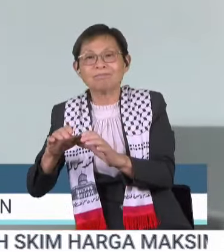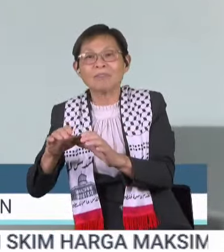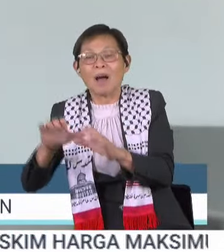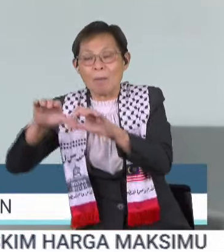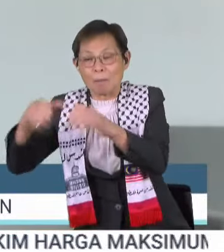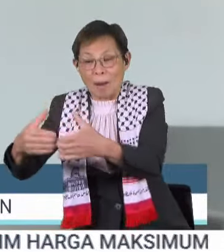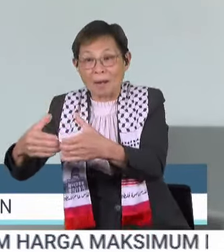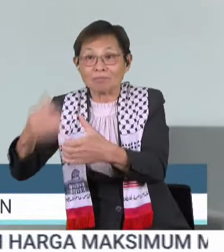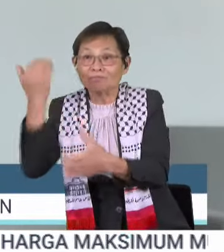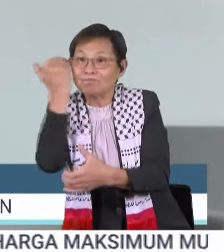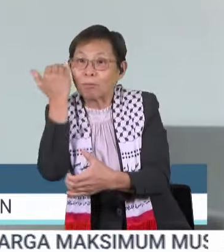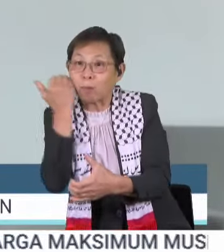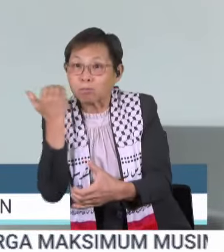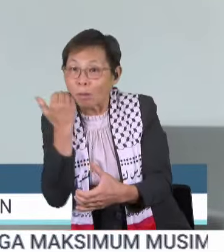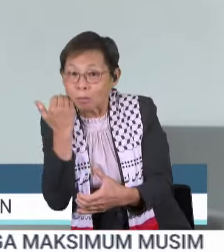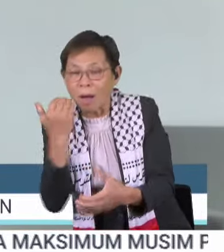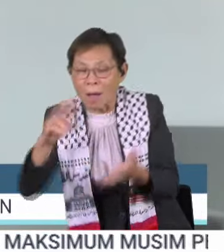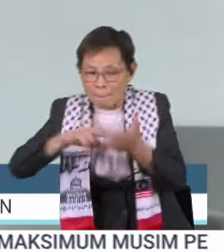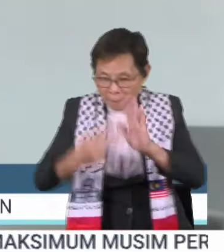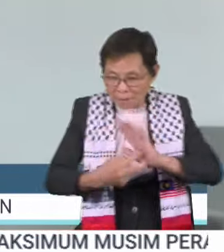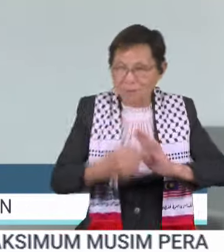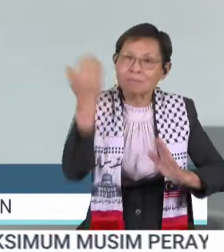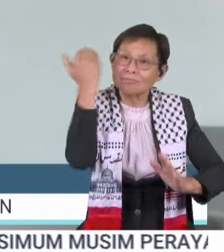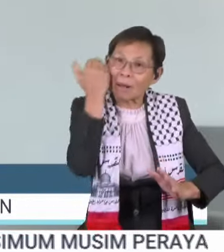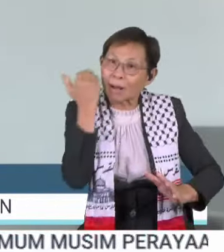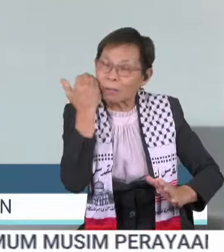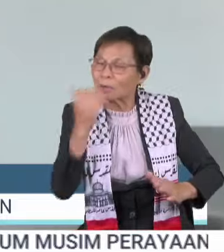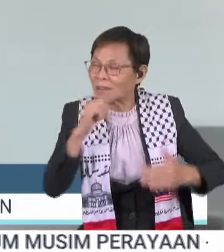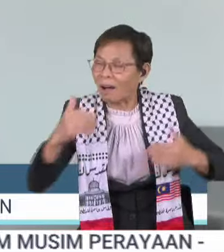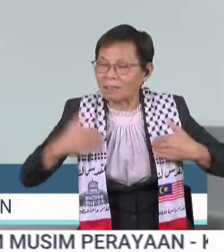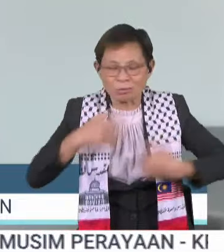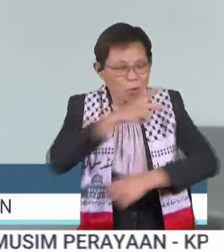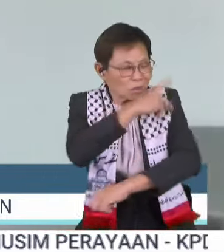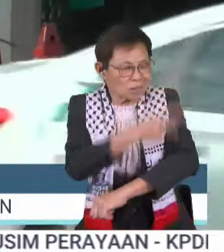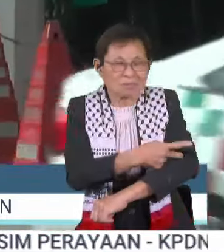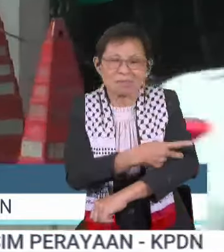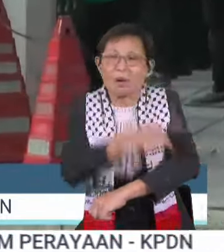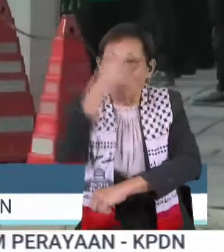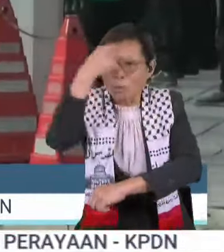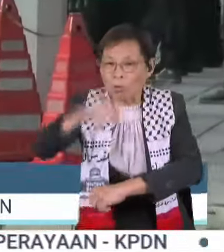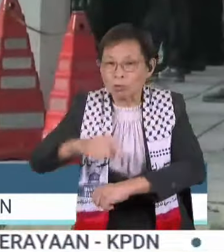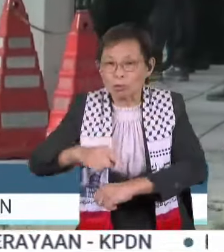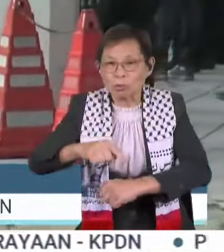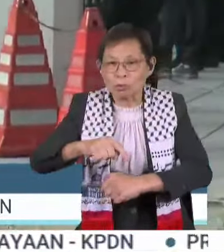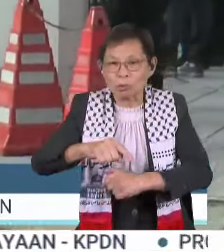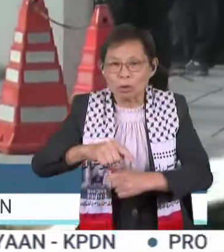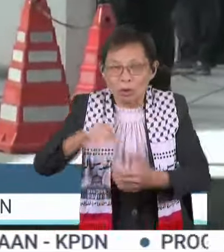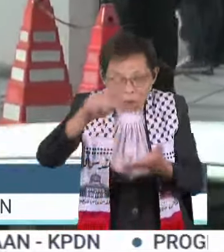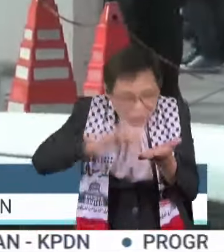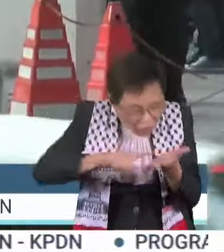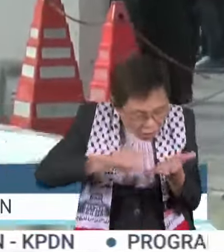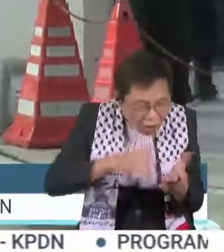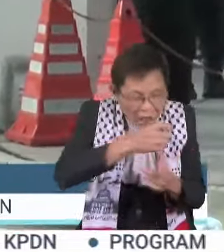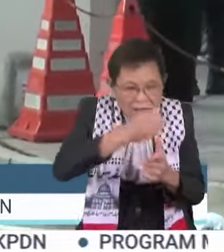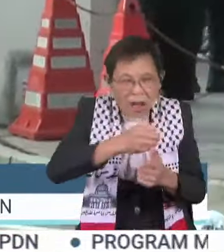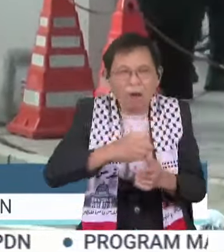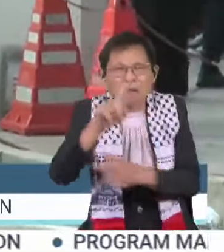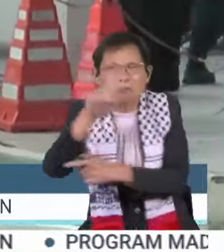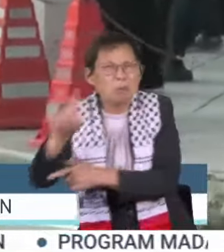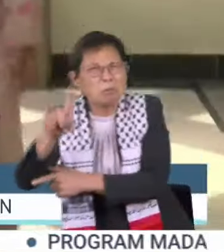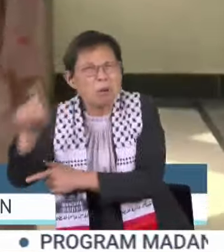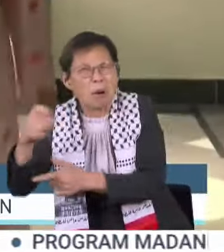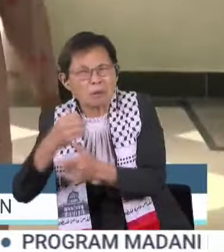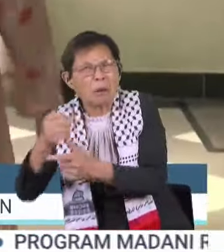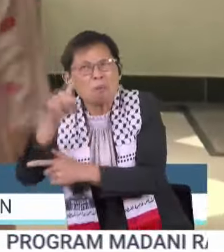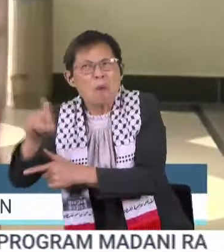Maknanya mahkamah tidak mempunyai kuasa untuk menyimak semula atau